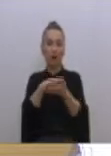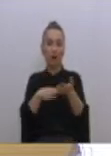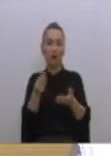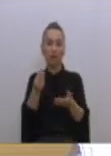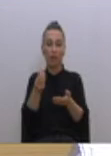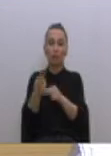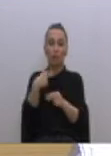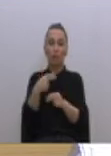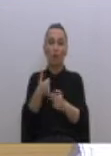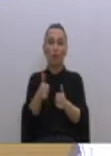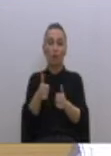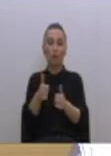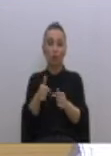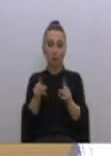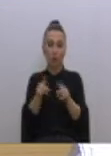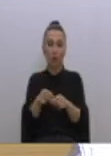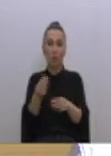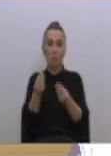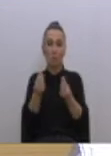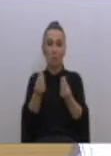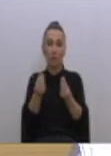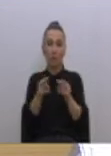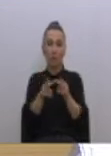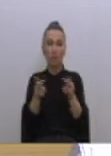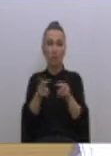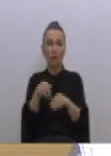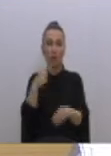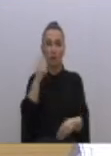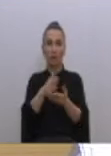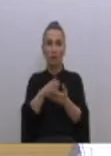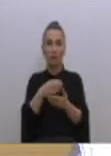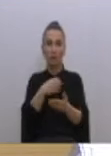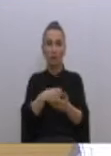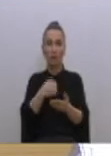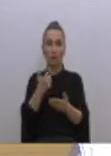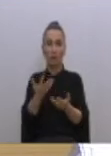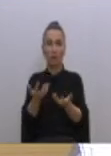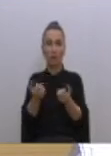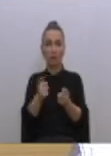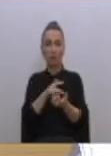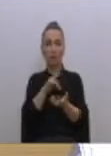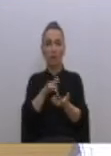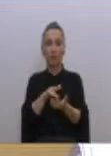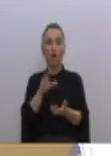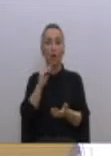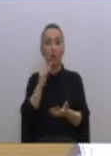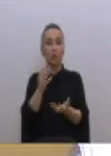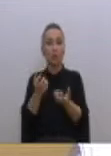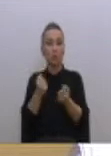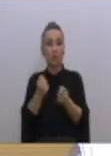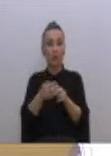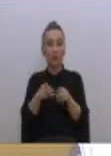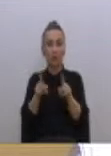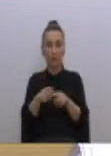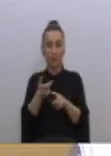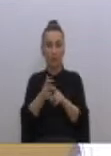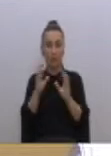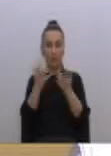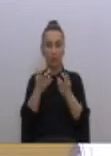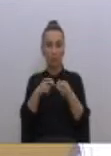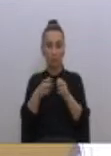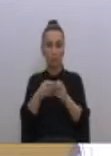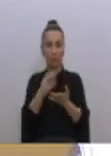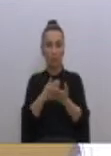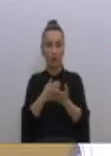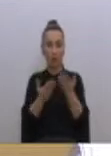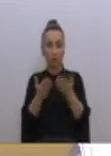თანხარო იხარჯება, ხო ეს ფინანსთა სამინისტრო ამბობს რომ იქ არის მნიშვნელობს ქვეყანა, თუმცა როდის მიიღებს, ეგეც ძალიან სერიოზული პრობლემაა. ამიტომ